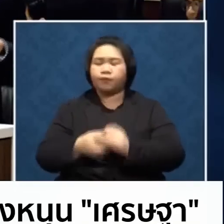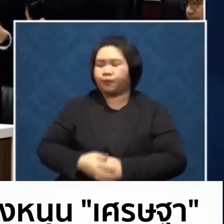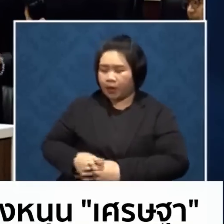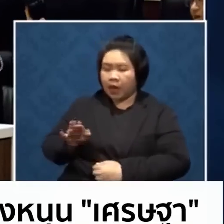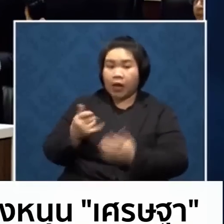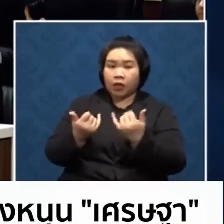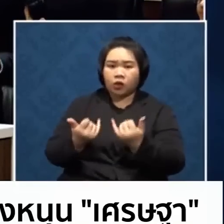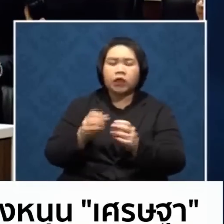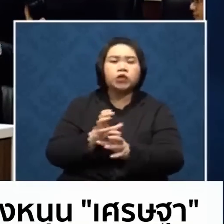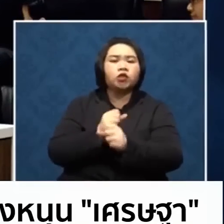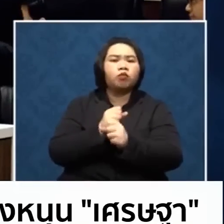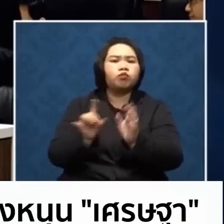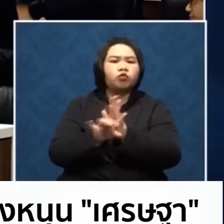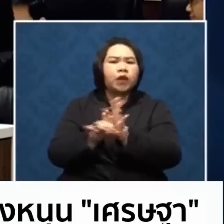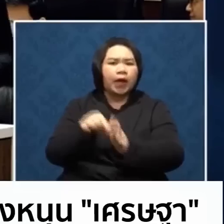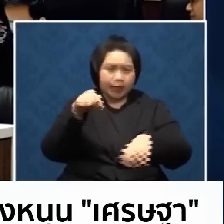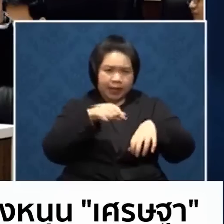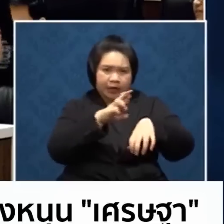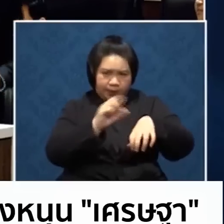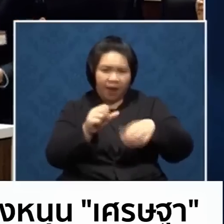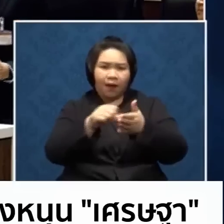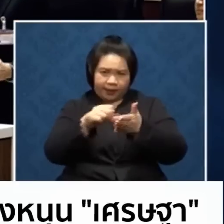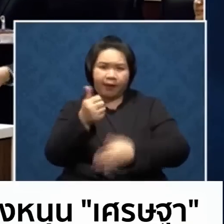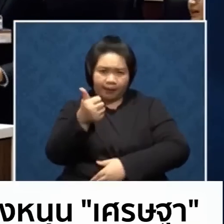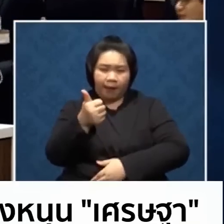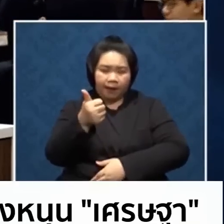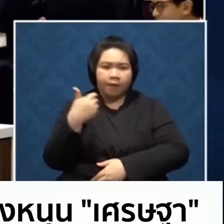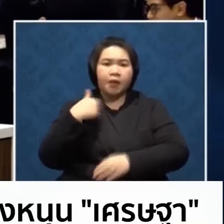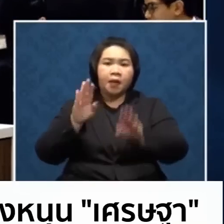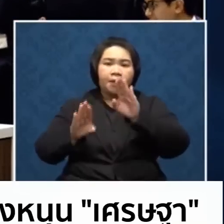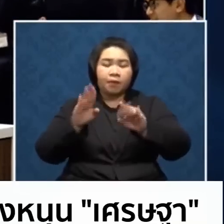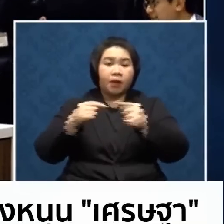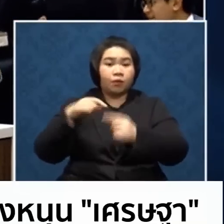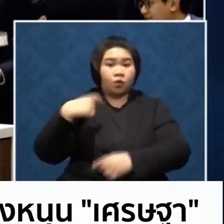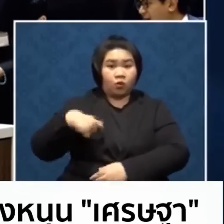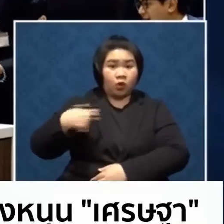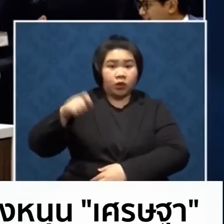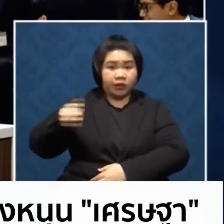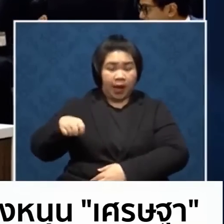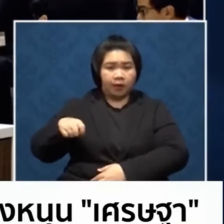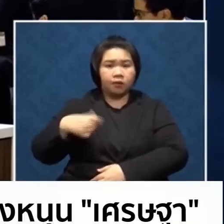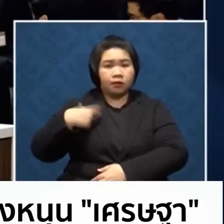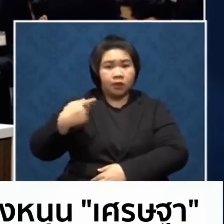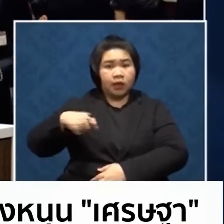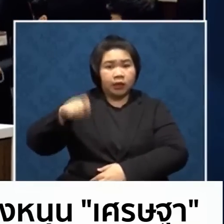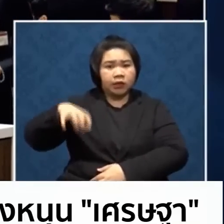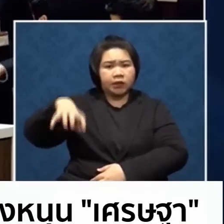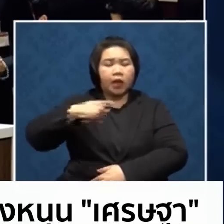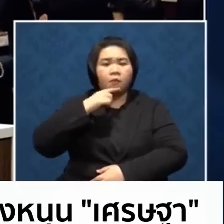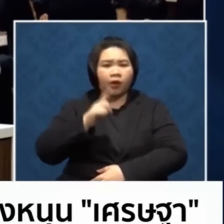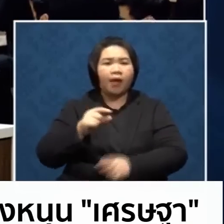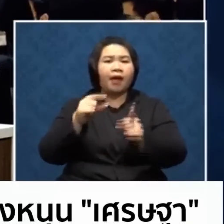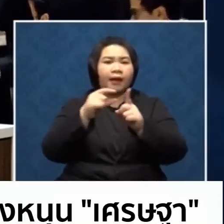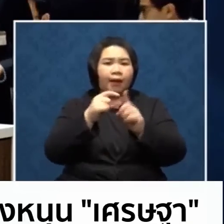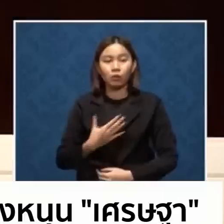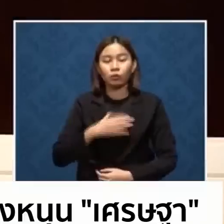คะคุณวันมูฮัมหมัดนอมัตฮาได้ใช้อำนาจประธานโต้แย้งแล้วก็มีดุลพินิจว่ายติดังกล่าวไม่ควรจะยกขึ้นมาพิจาร